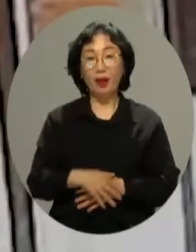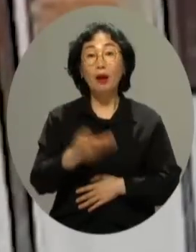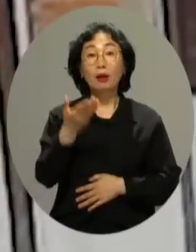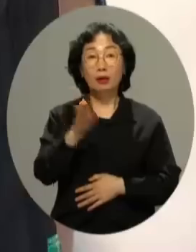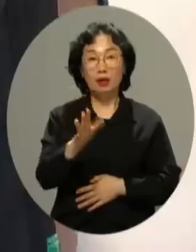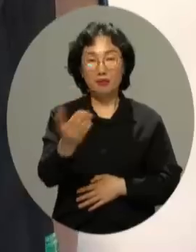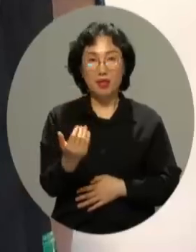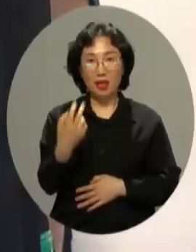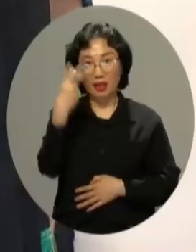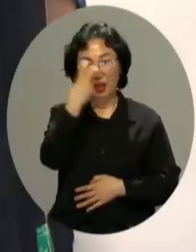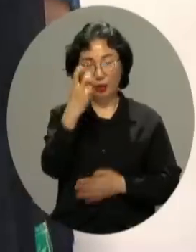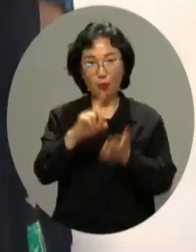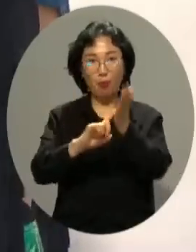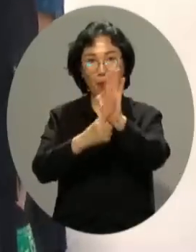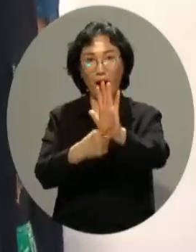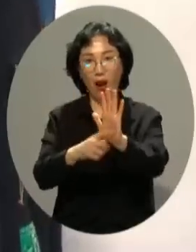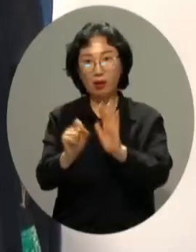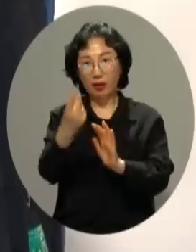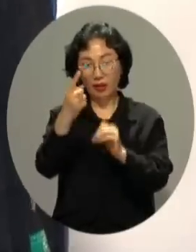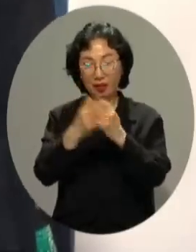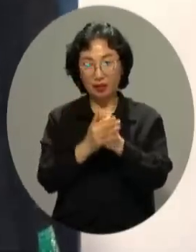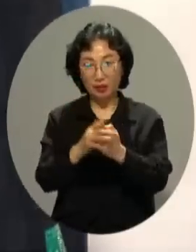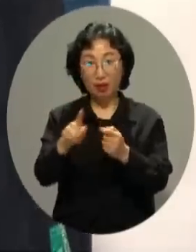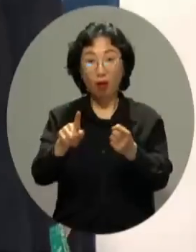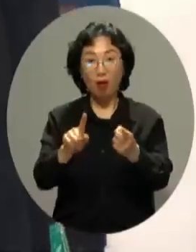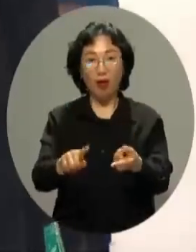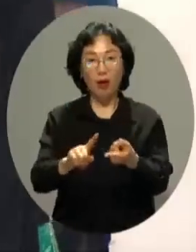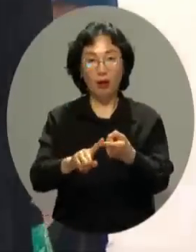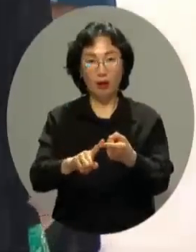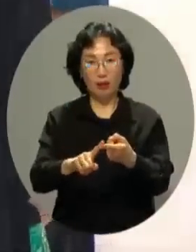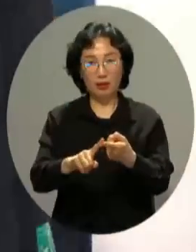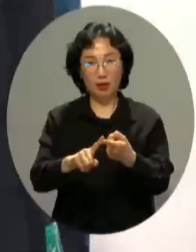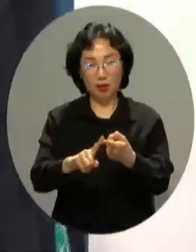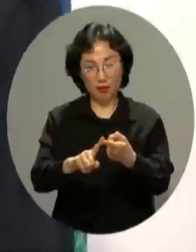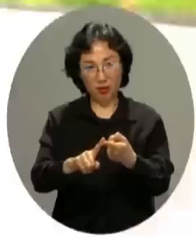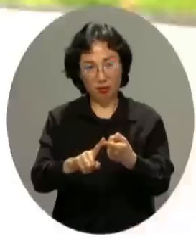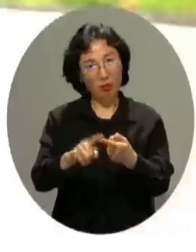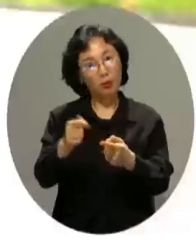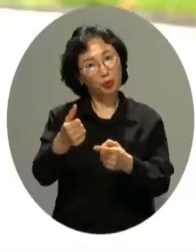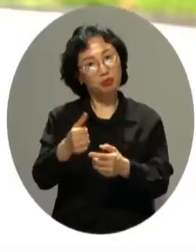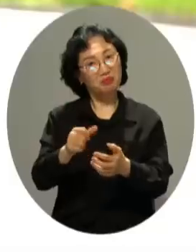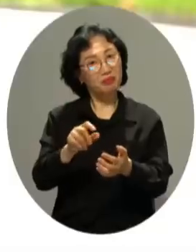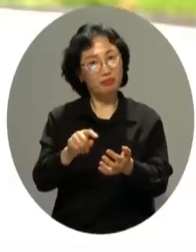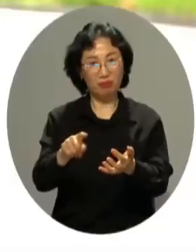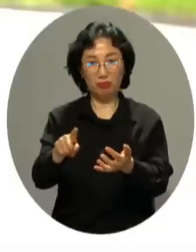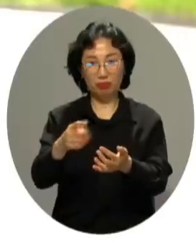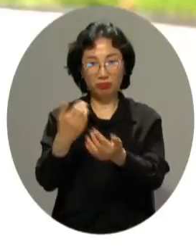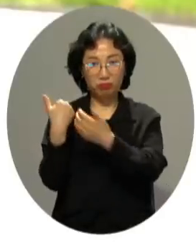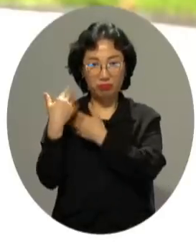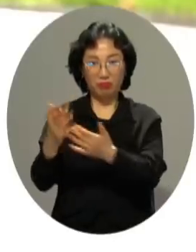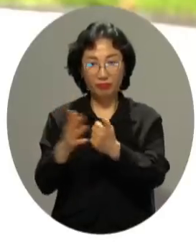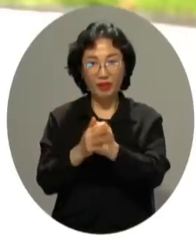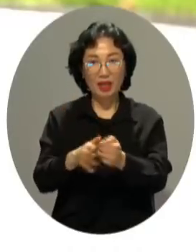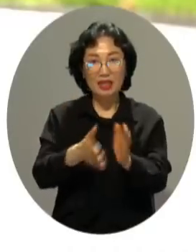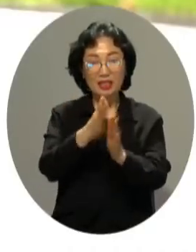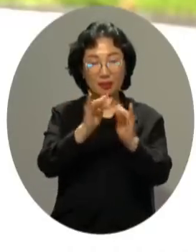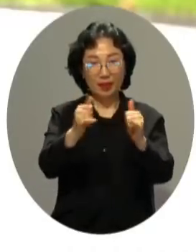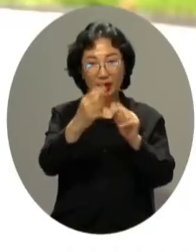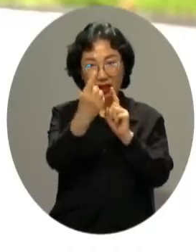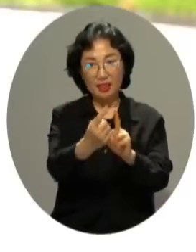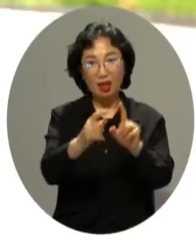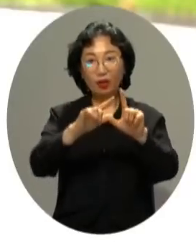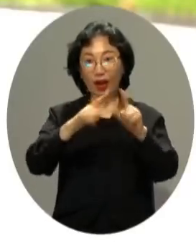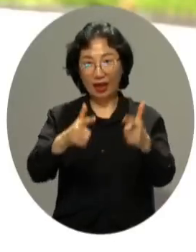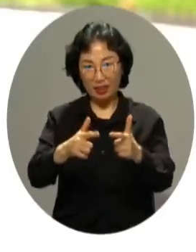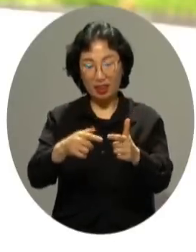하지만 미리 단속이 공지되면서 비난만 더 부채질한 꼴이 됐습니다. 경찰은 일반 시민을 대상으로 한 음주 단속이